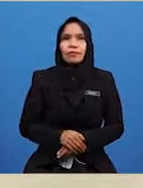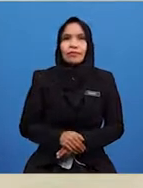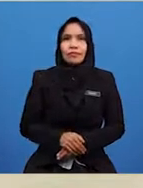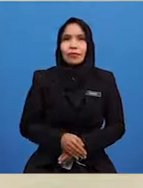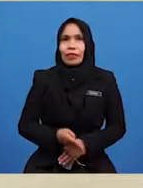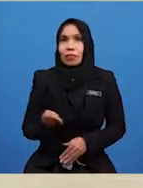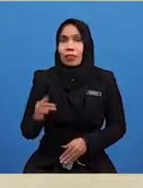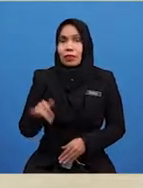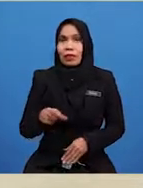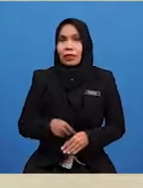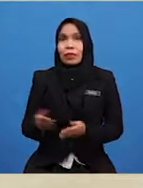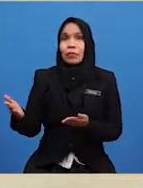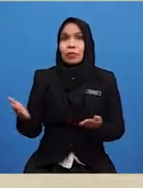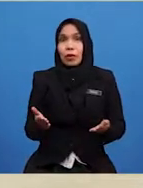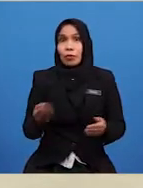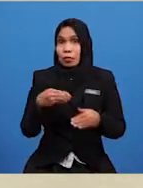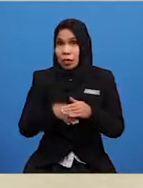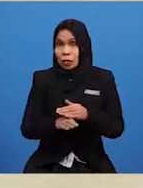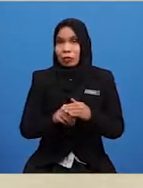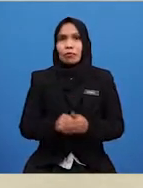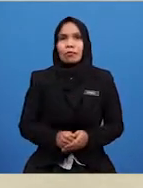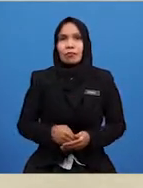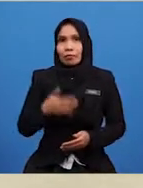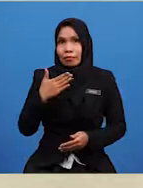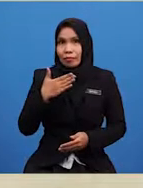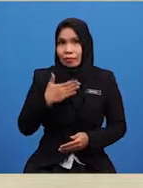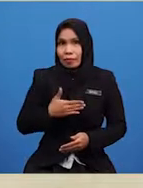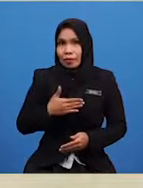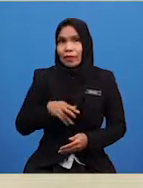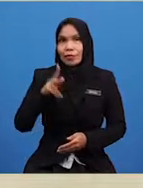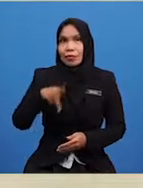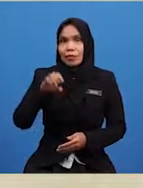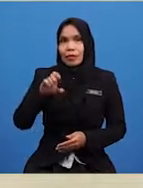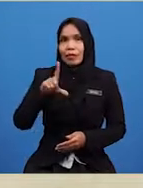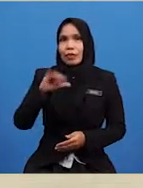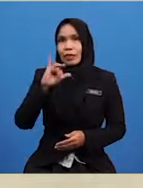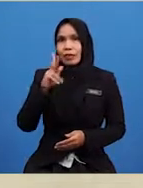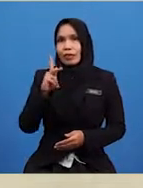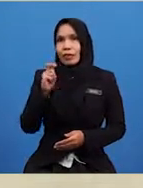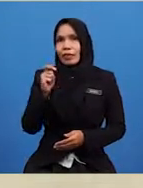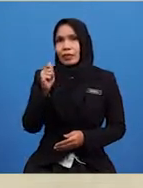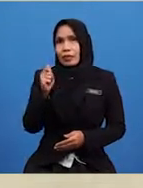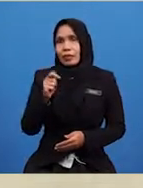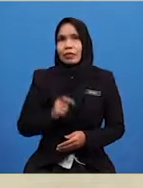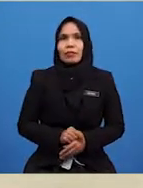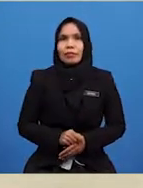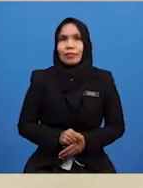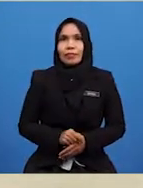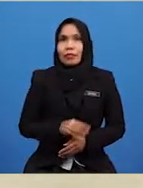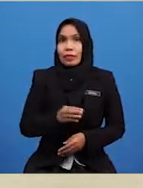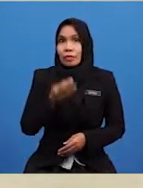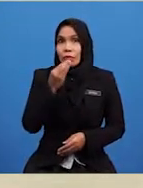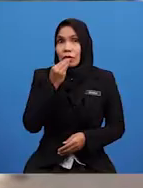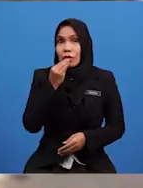Melaka ialah benang emas, kain pelikat, batu delima, tembikar, wangian dan bahan makanan.